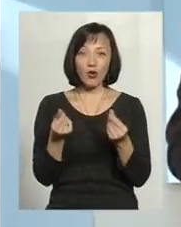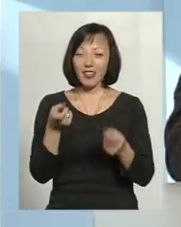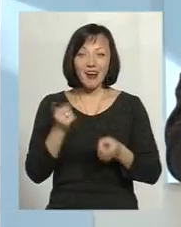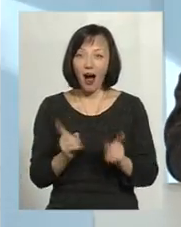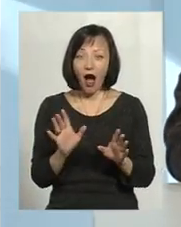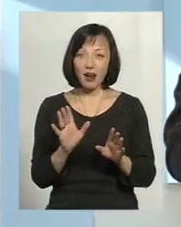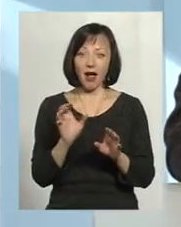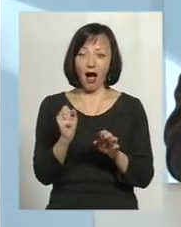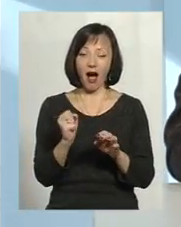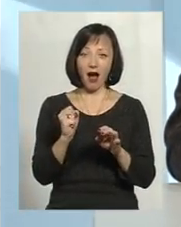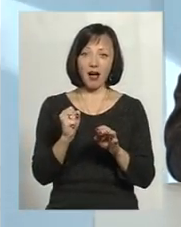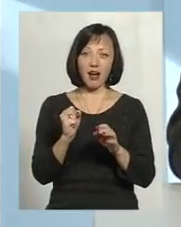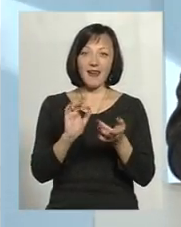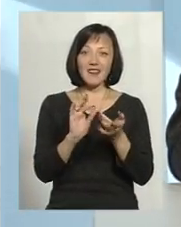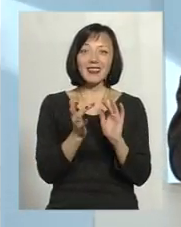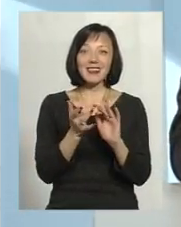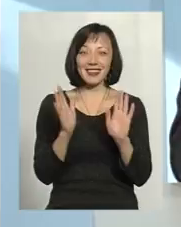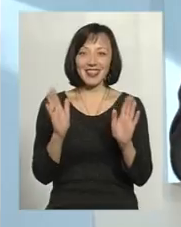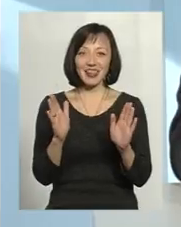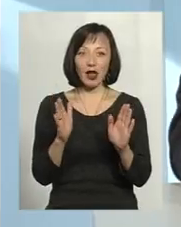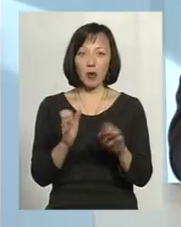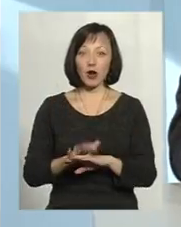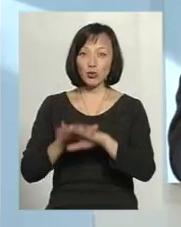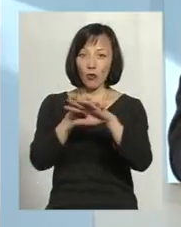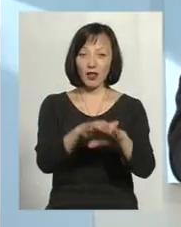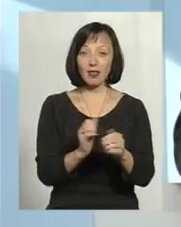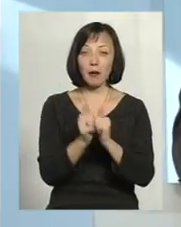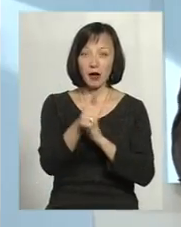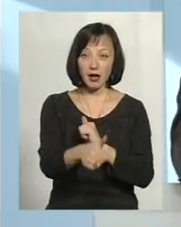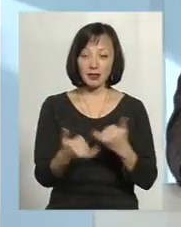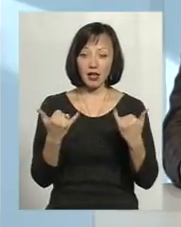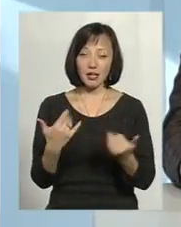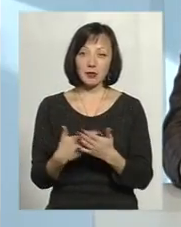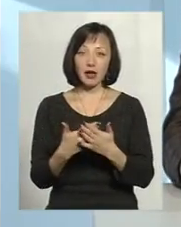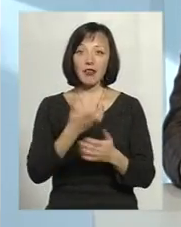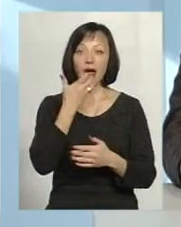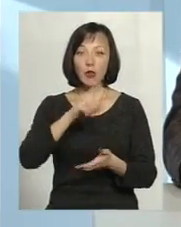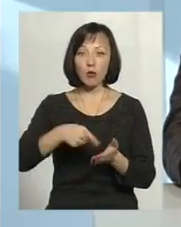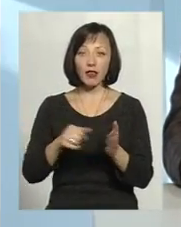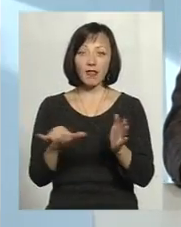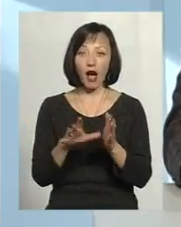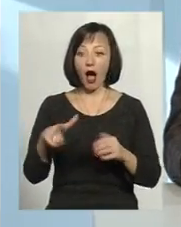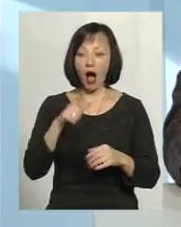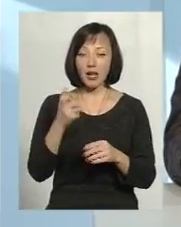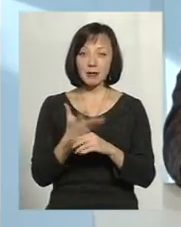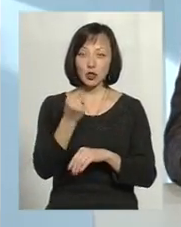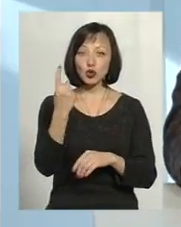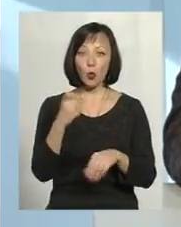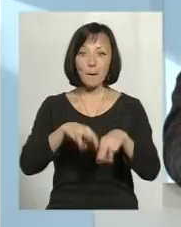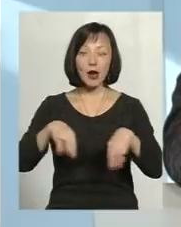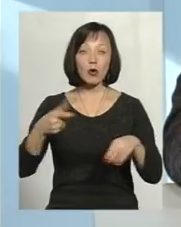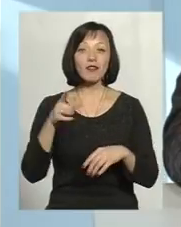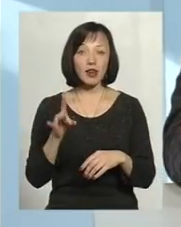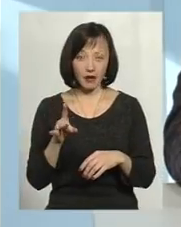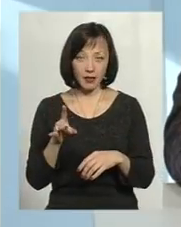Бо теплопостачальному підприємству за газ треба рахуватись наперед. Наразі, наприклад, теплокомуненерго за газ треба заплатити 100 мільйонів